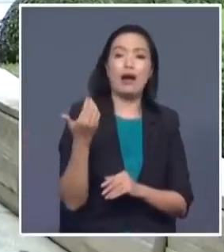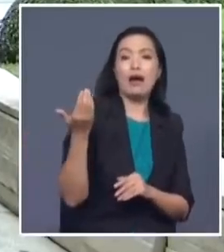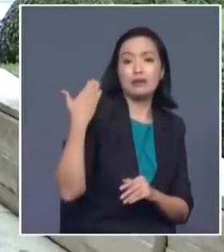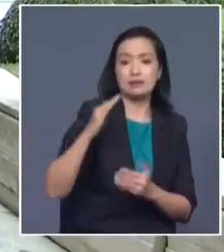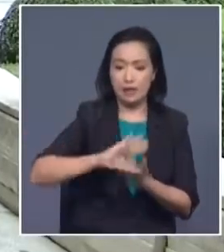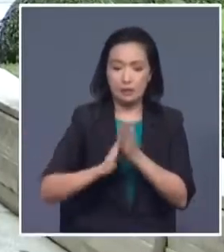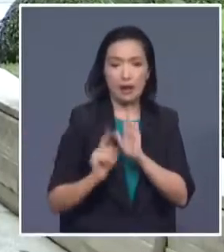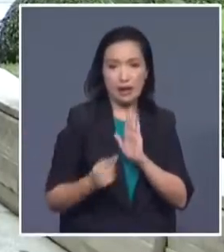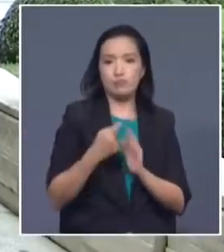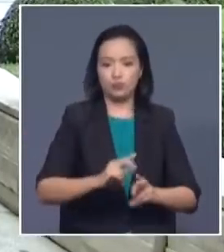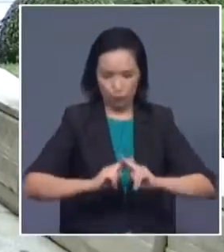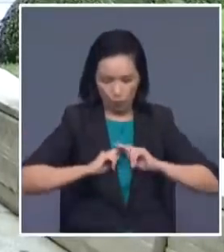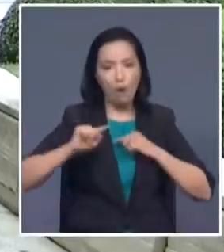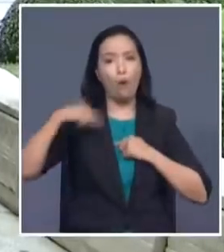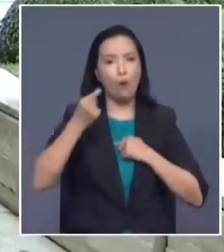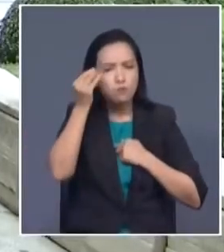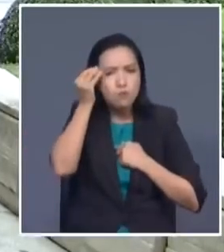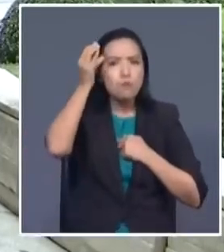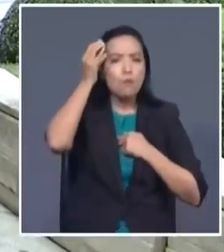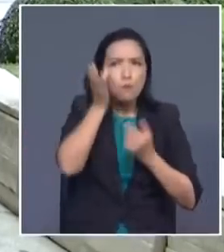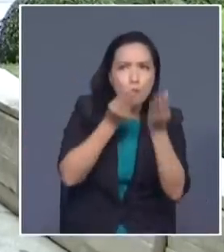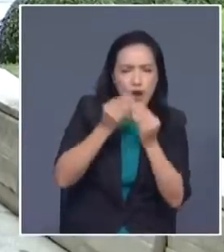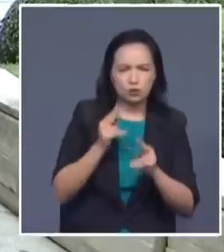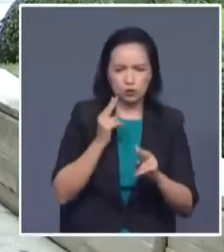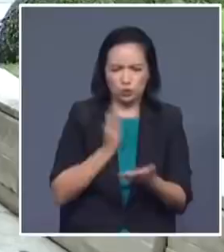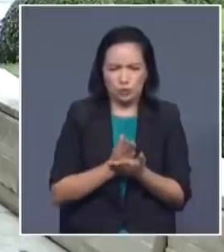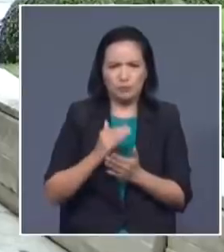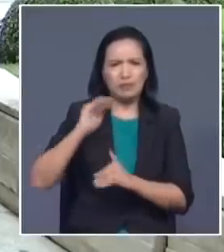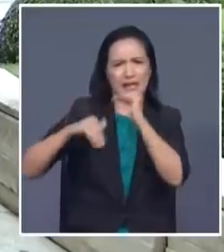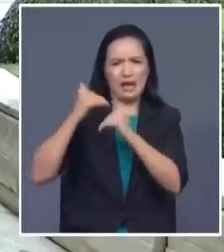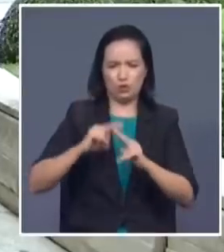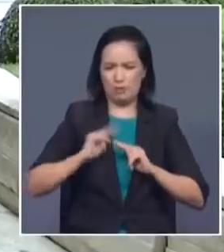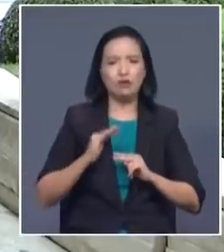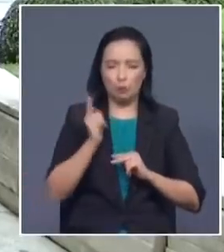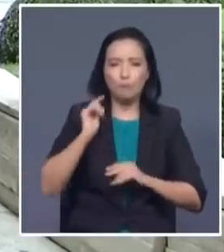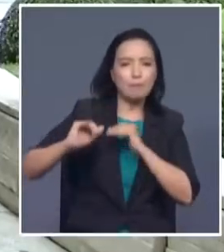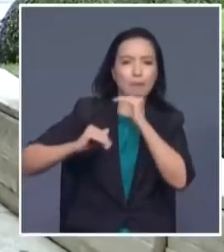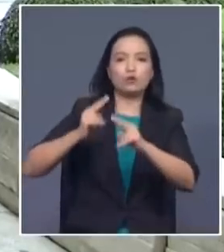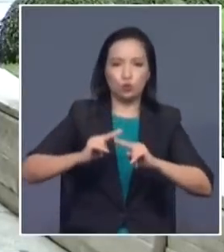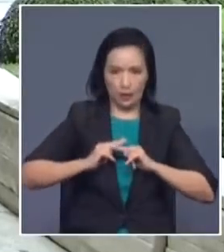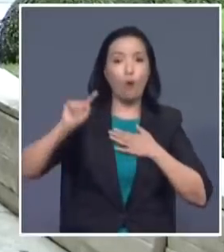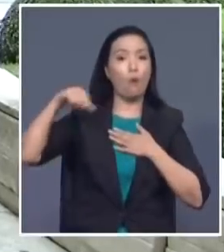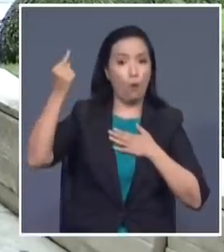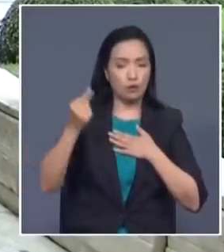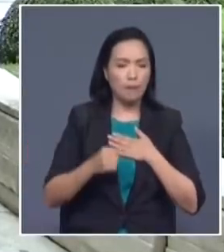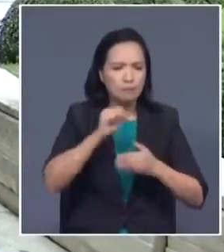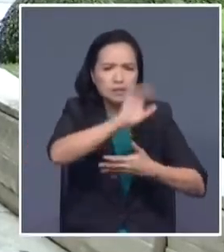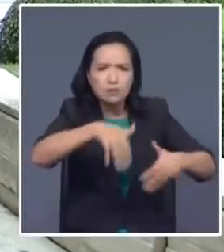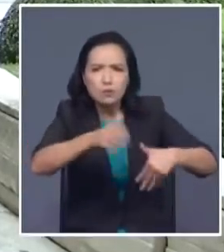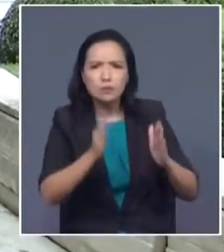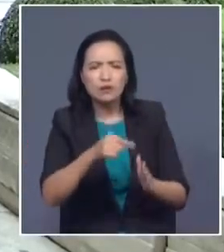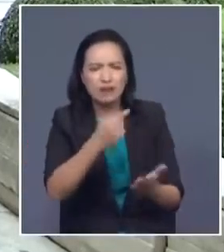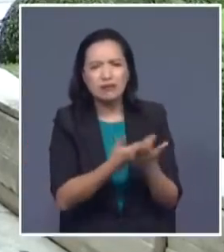ะต้องเริ่มจากตนเองก่อนต้องหาความรู้ต้องมาหยุดพัฒนาตนเองผมได้ยินคำพูดจากพี่น้องเกษตรกรบางคนนะครับที่เคยมีร